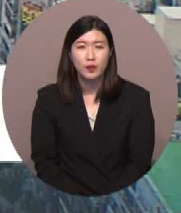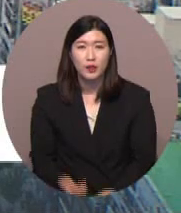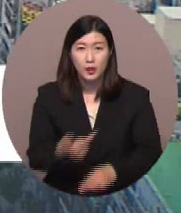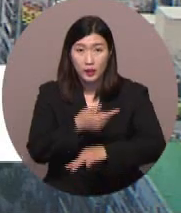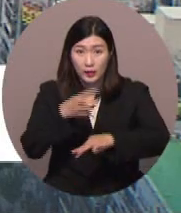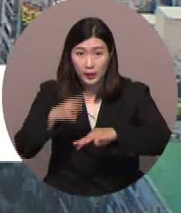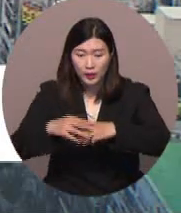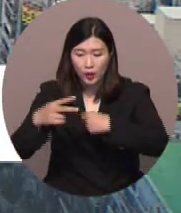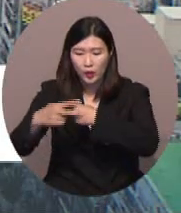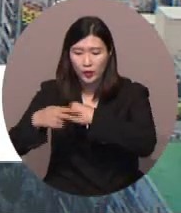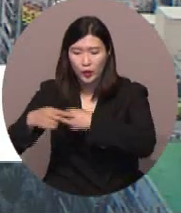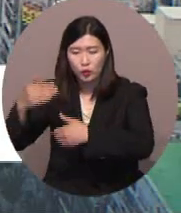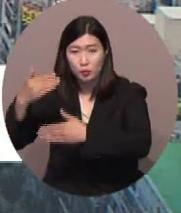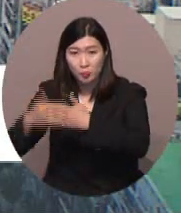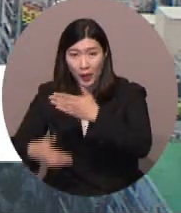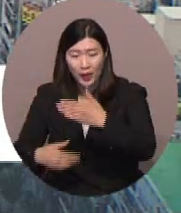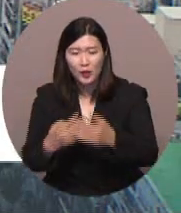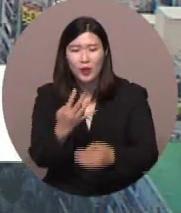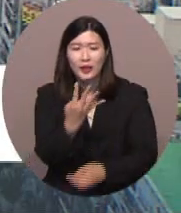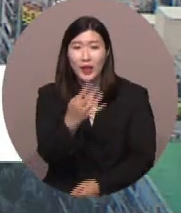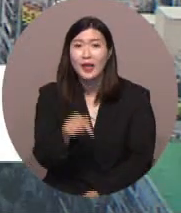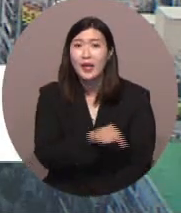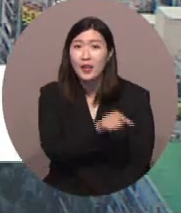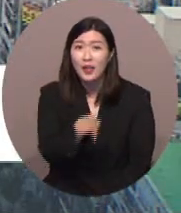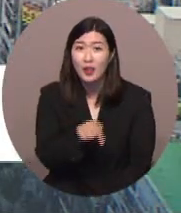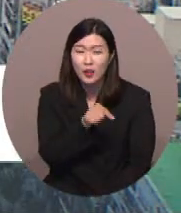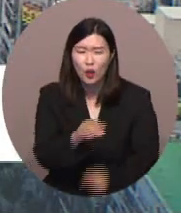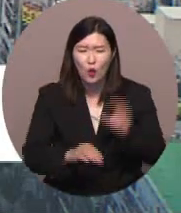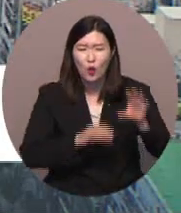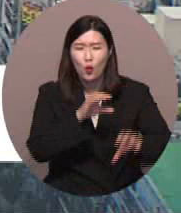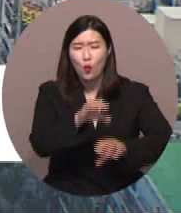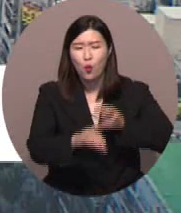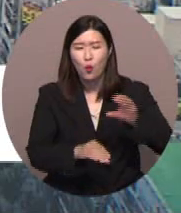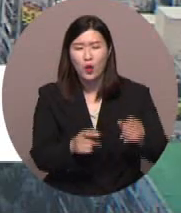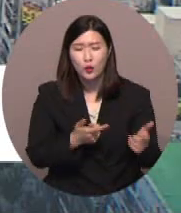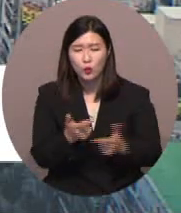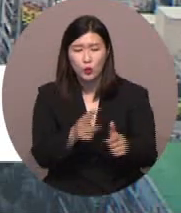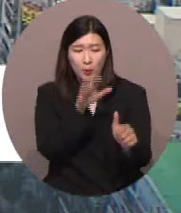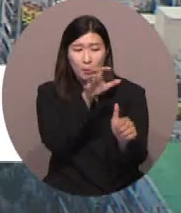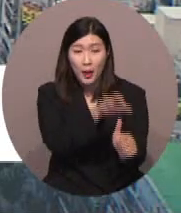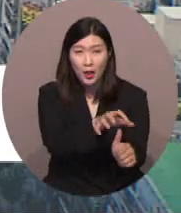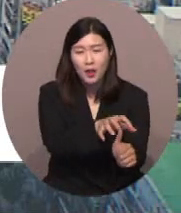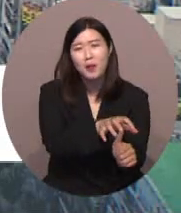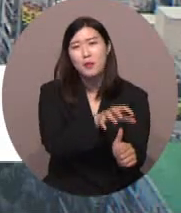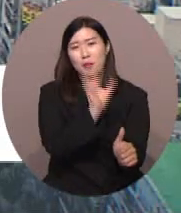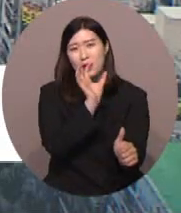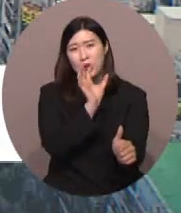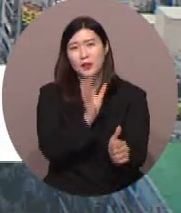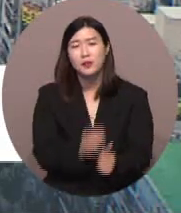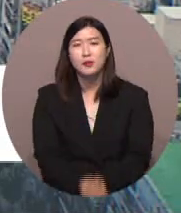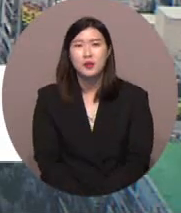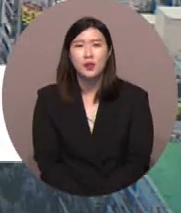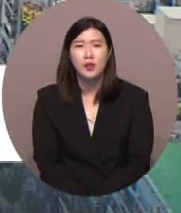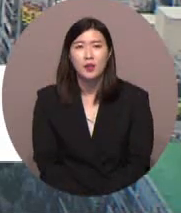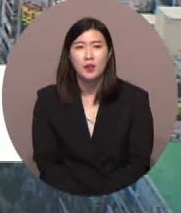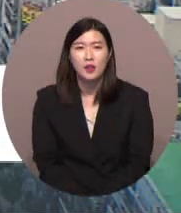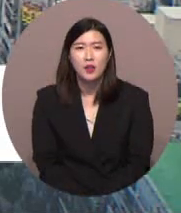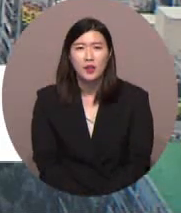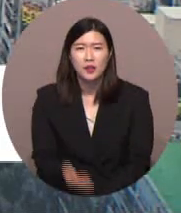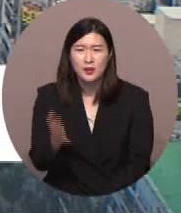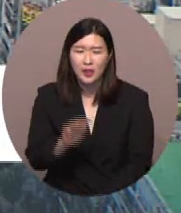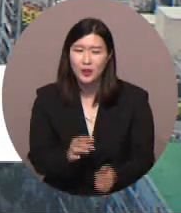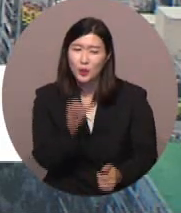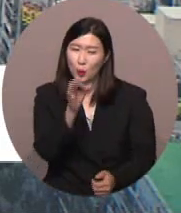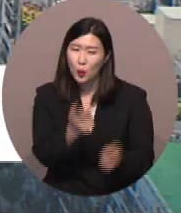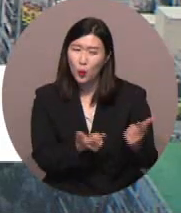대전 대덕구 를 제외하고 4개 구에 적용됐던 대 돌의 투기과열지구 지정 이 모두 해제 됐습니다 하지만 대전 의 조정